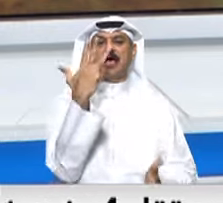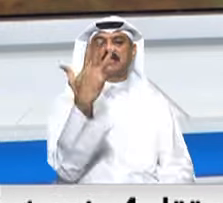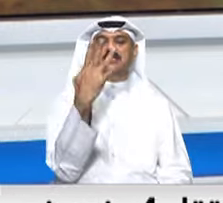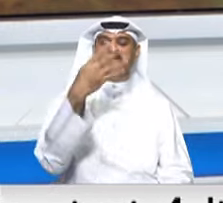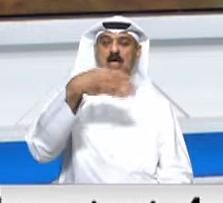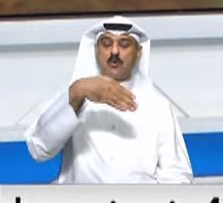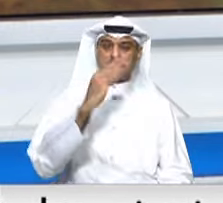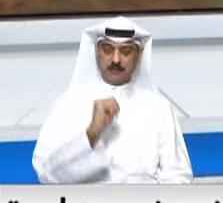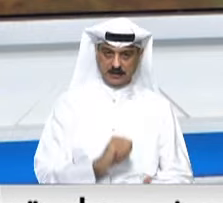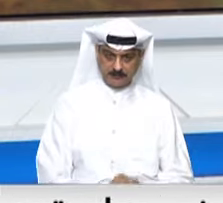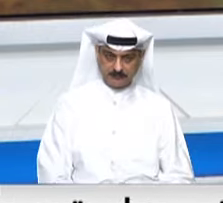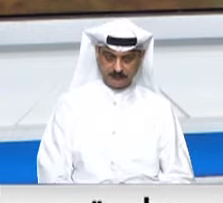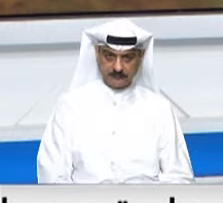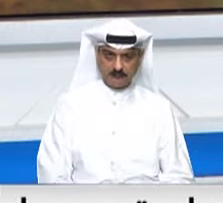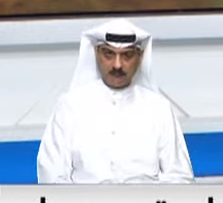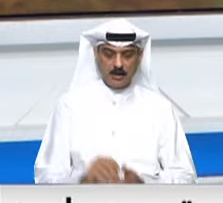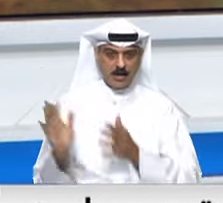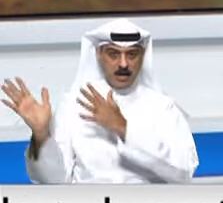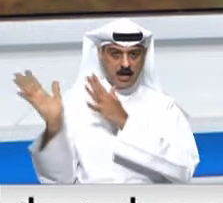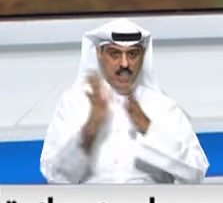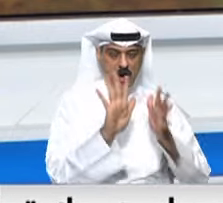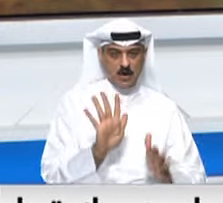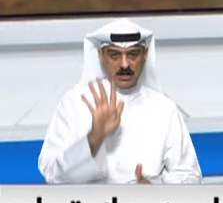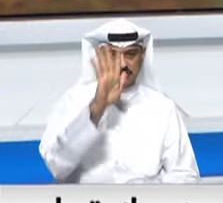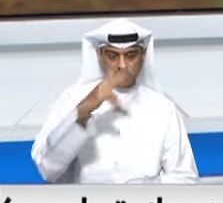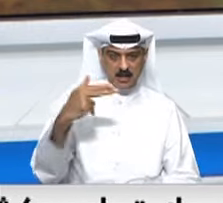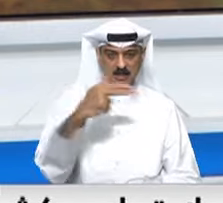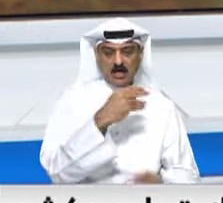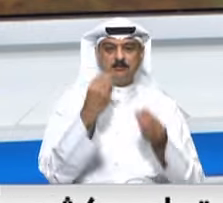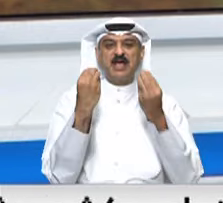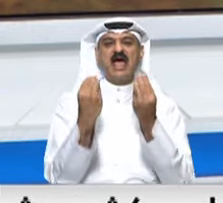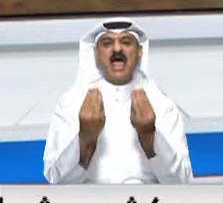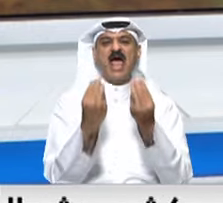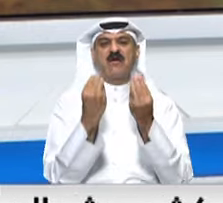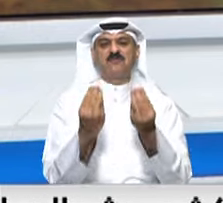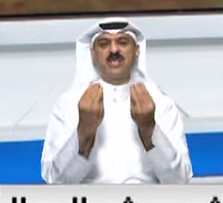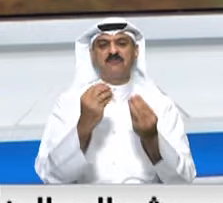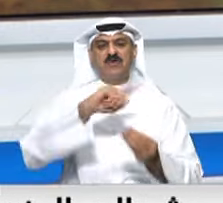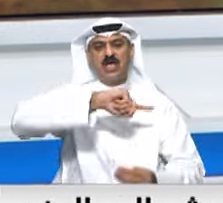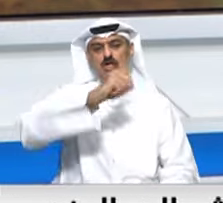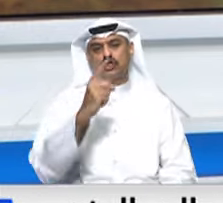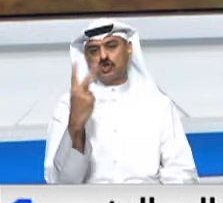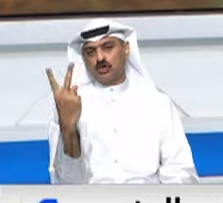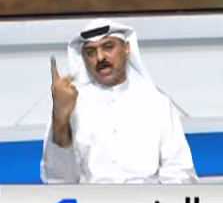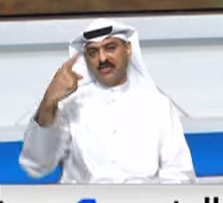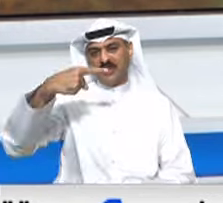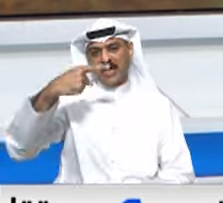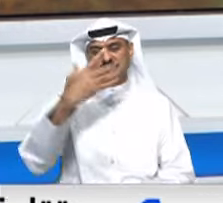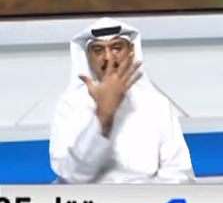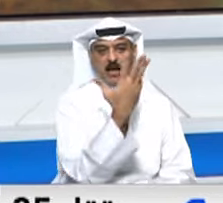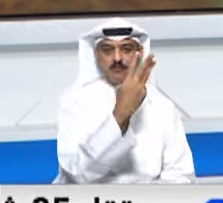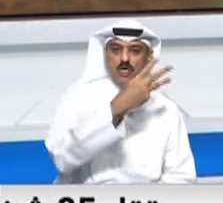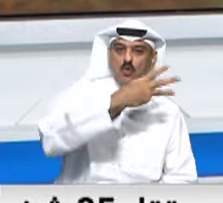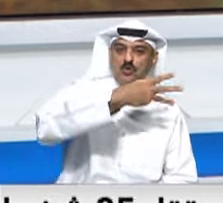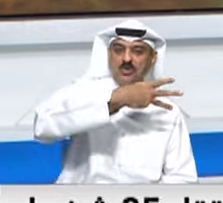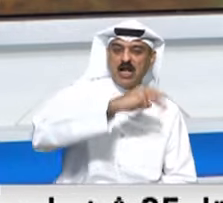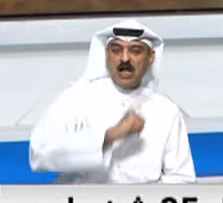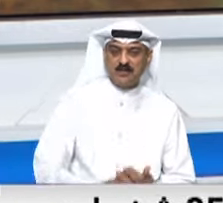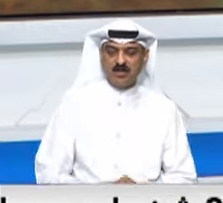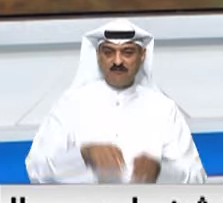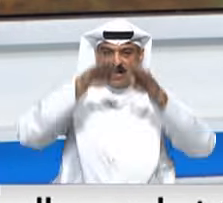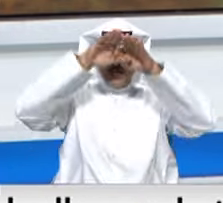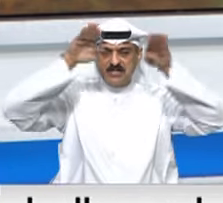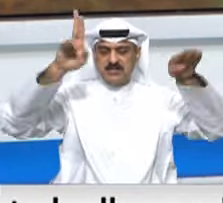مئويه في اغلب المناطق مع هواء شمالي غربي خفيف الى معتدل من 12 الى 35 ك في الساعه درجات حراره سما